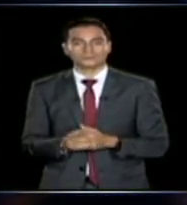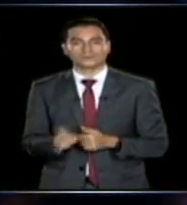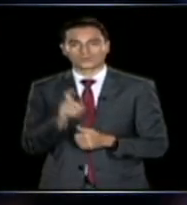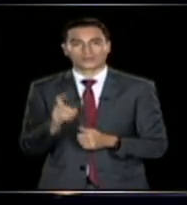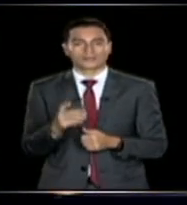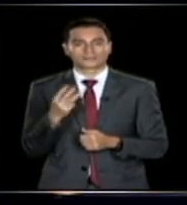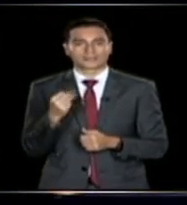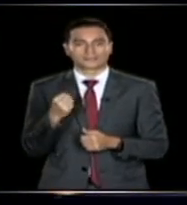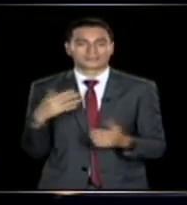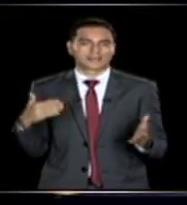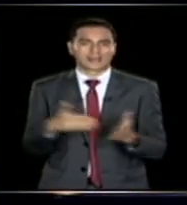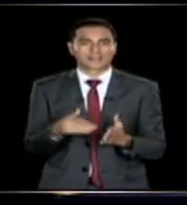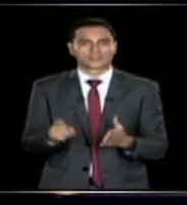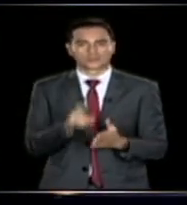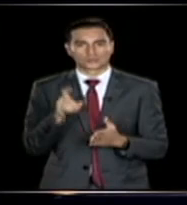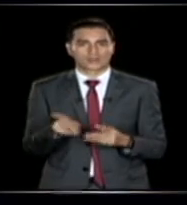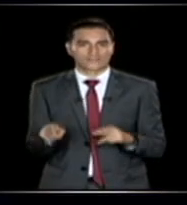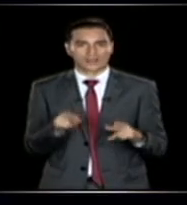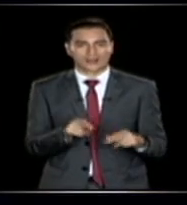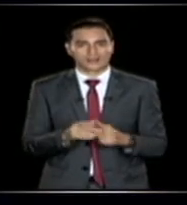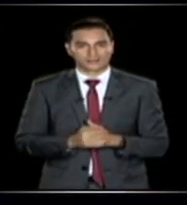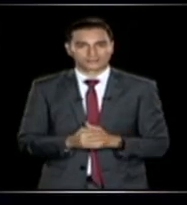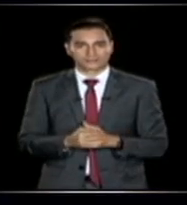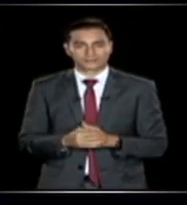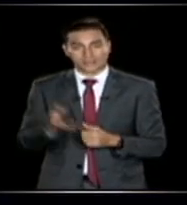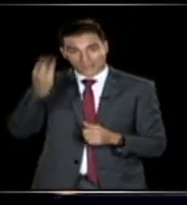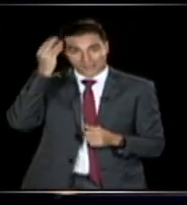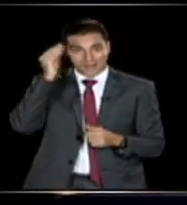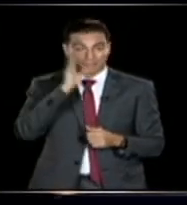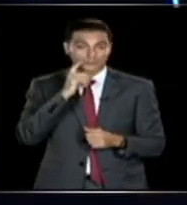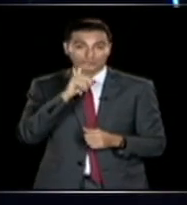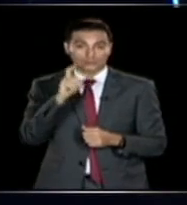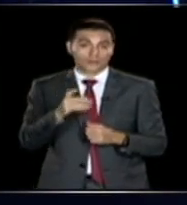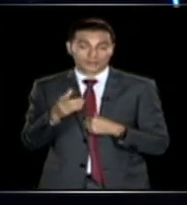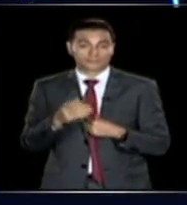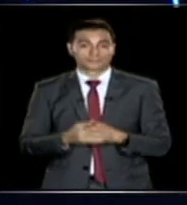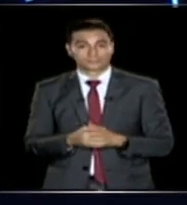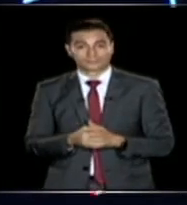سؤال بتلاتين نقطة وآخر سؤال في الحلقة، علم. والسؤال هو